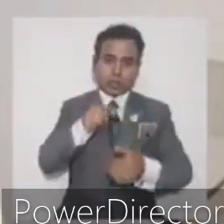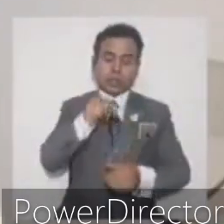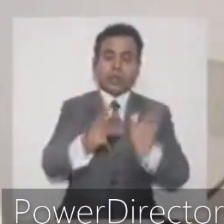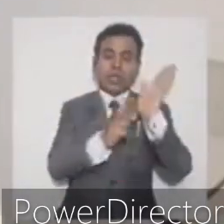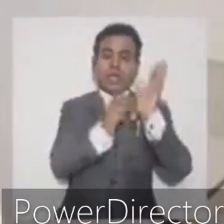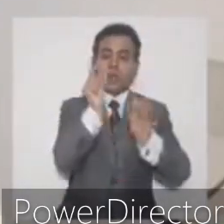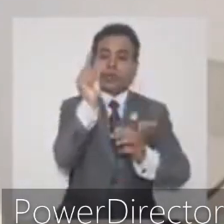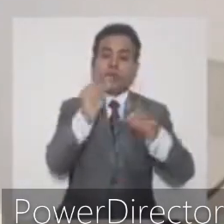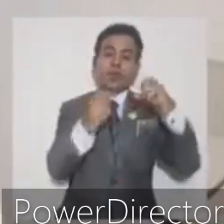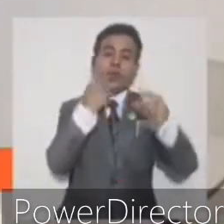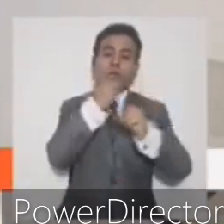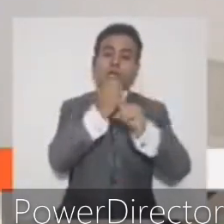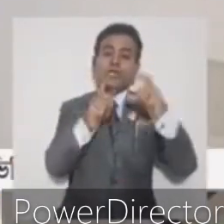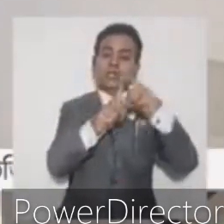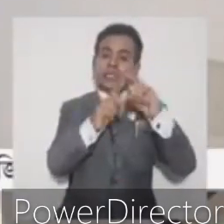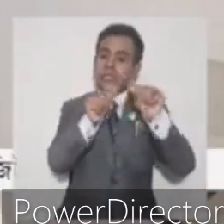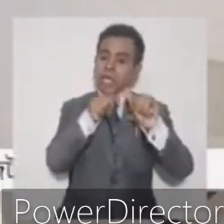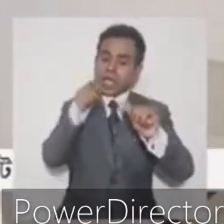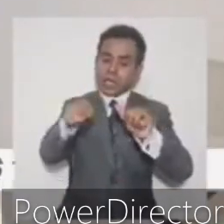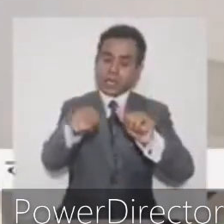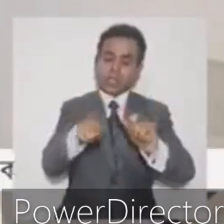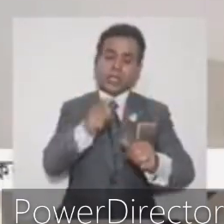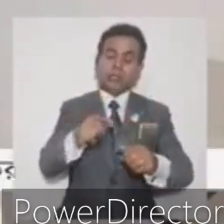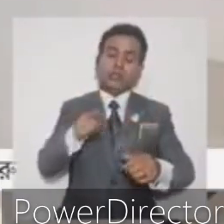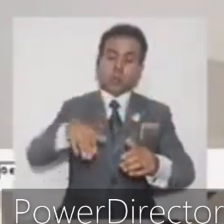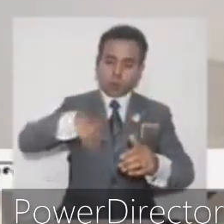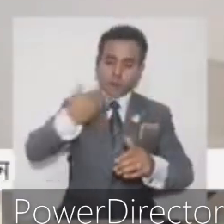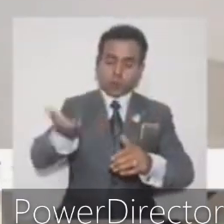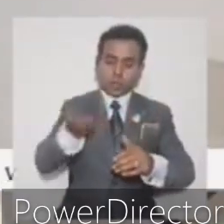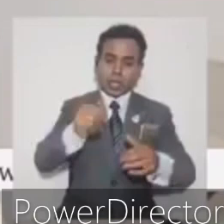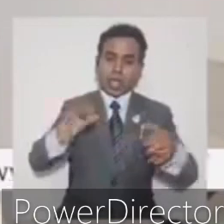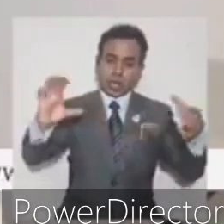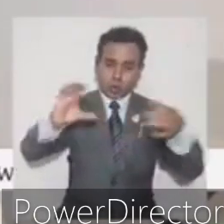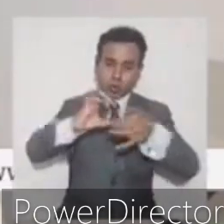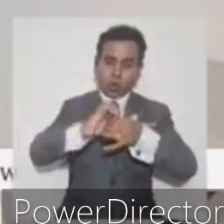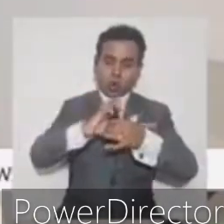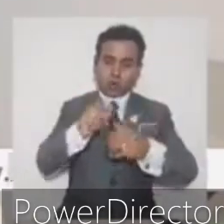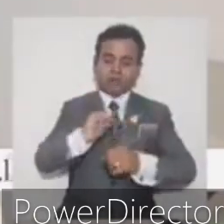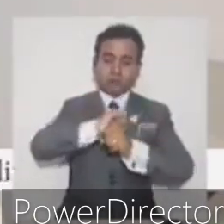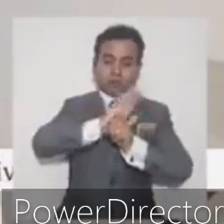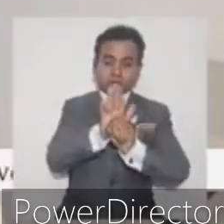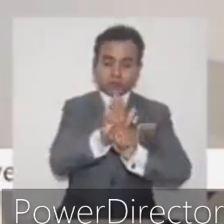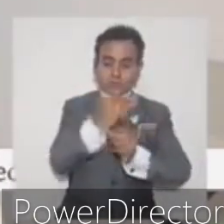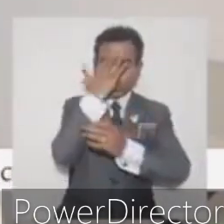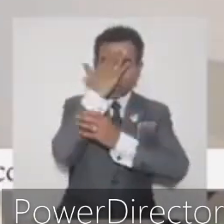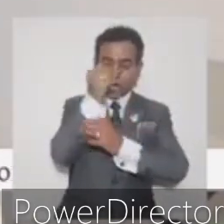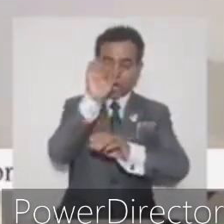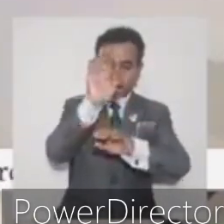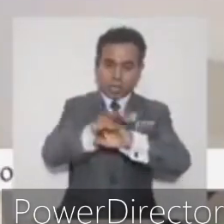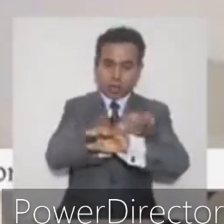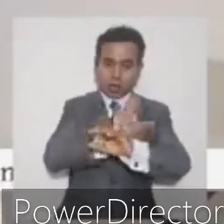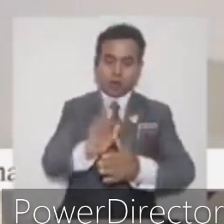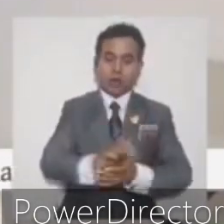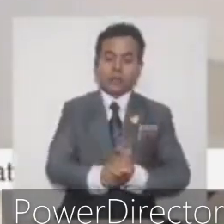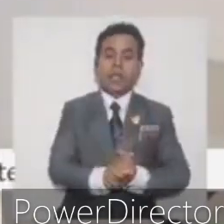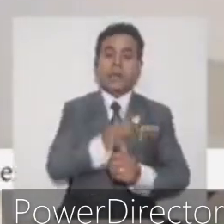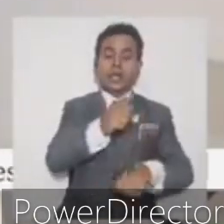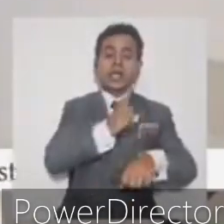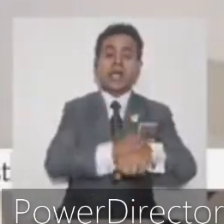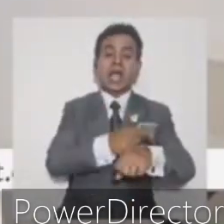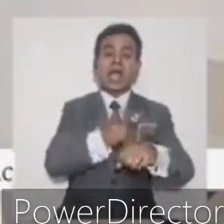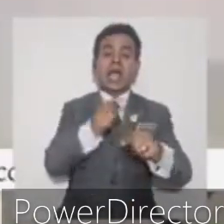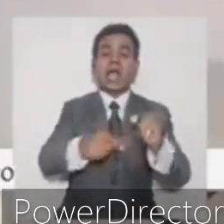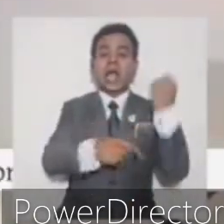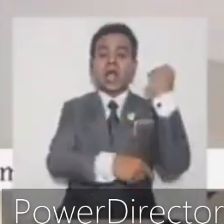কলেজের পুরনো 2 ইউনিট আমরা নিব। আমরা নগর হাসপাতাল, রেলওয়ে হাসপাতাল, লালকুড়ি